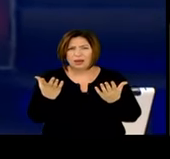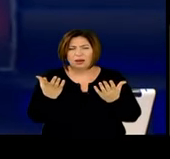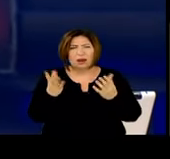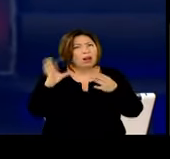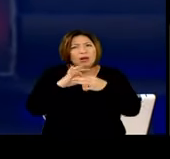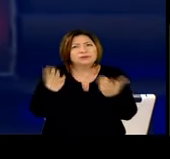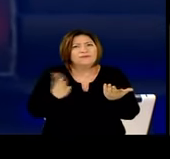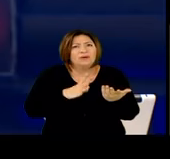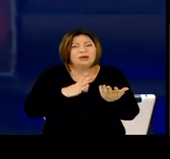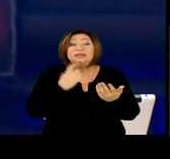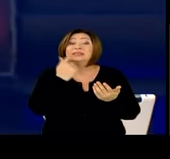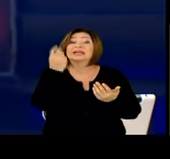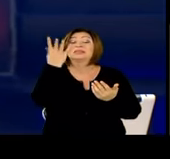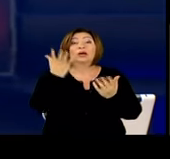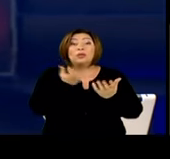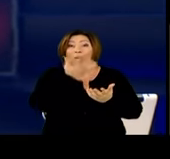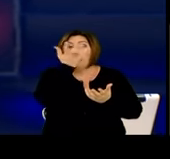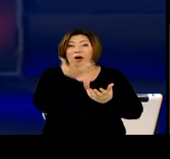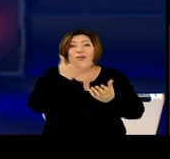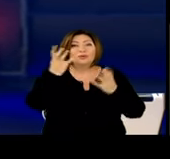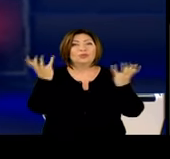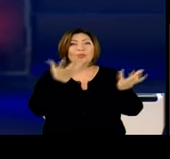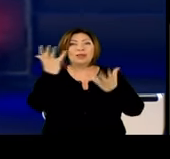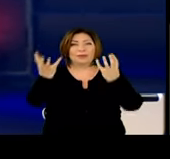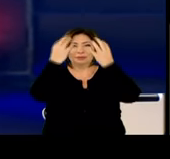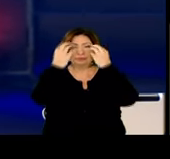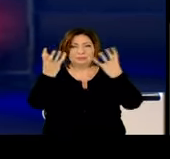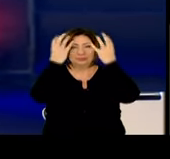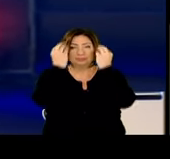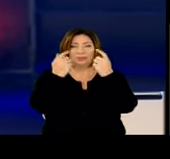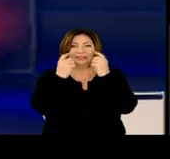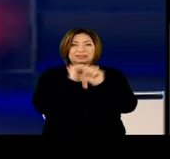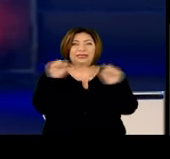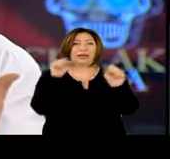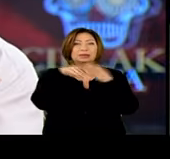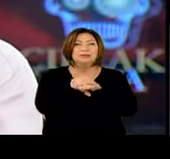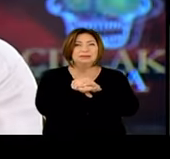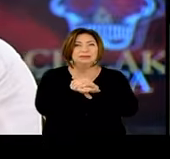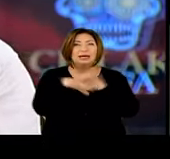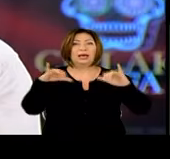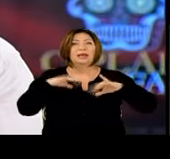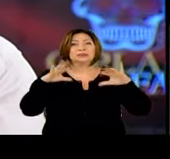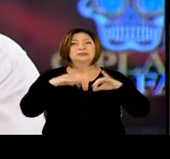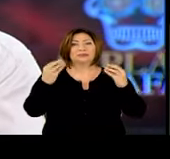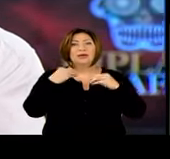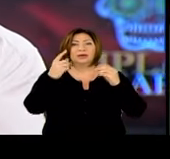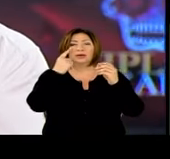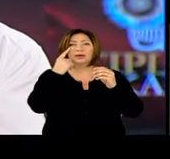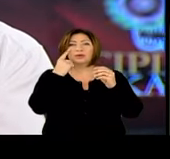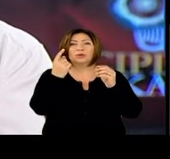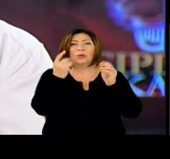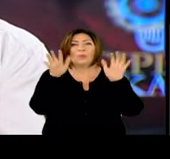var? Yıllarca dumanda kebap pişirdiğim için hep üstüme geliyordu ya. Evet. Sürekli rahatsız etmiş. Astigmat var